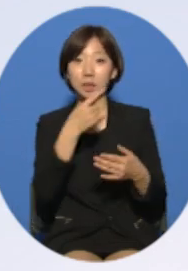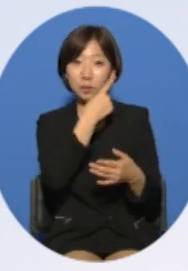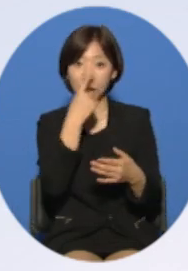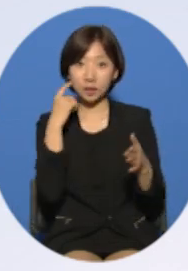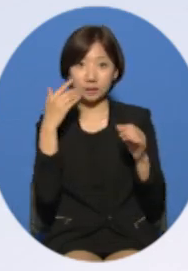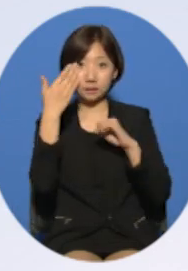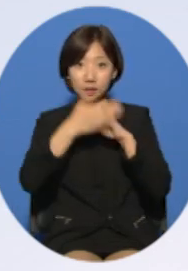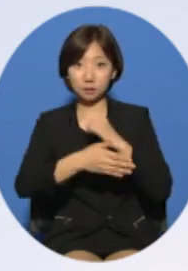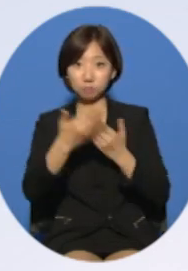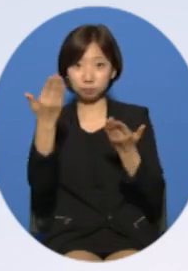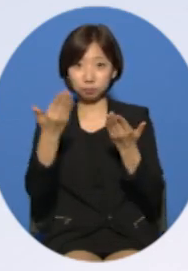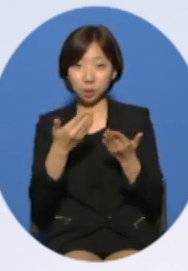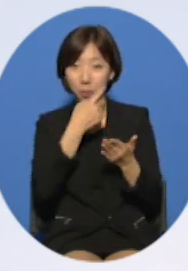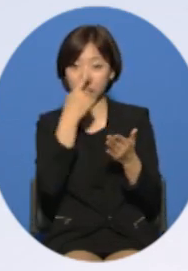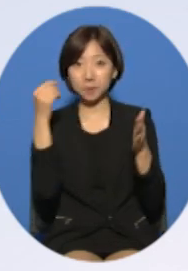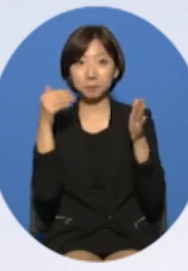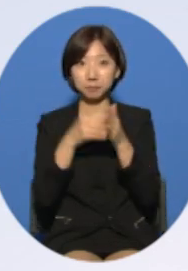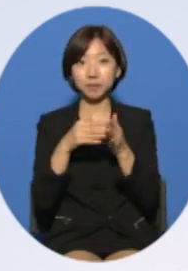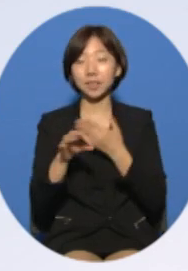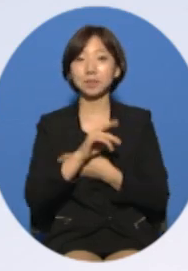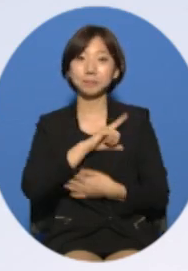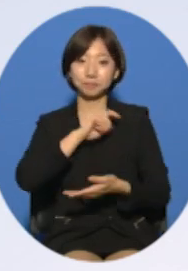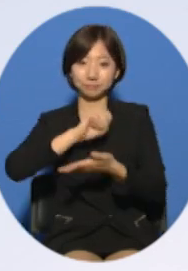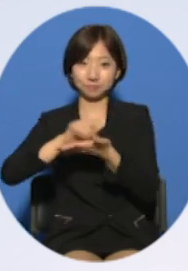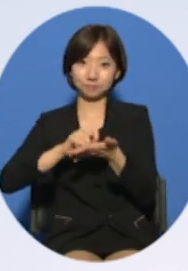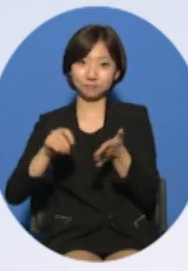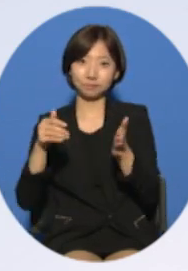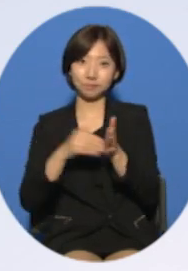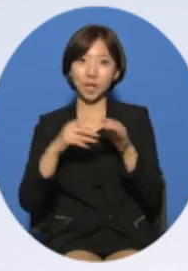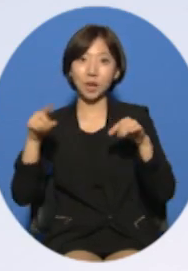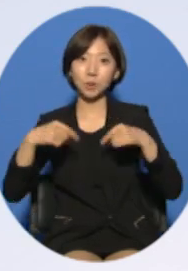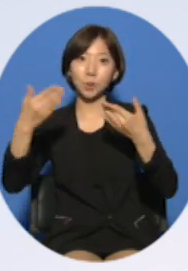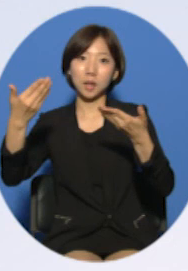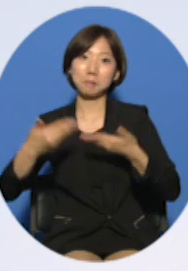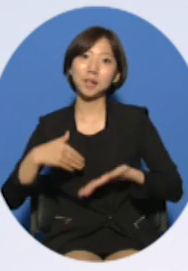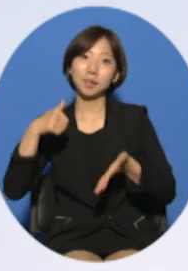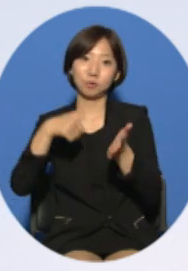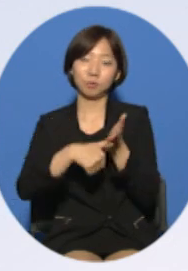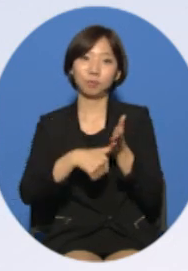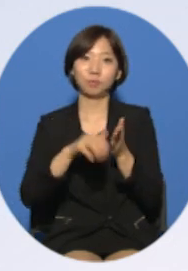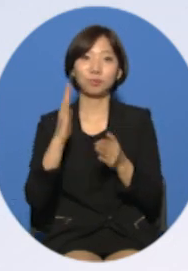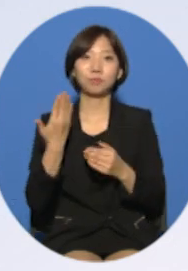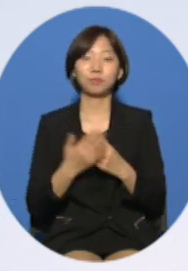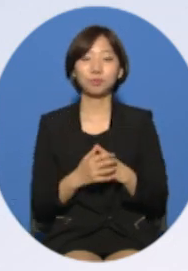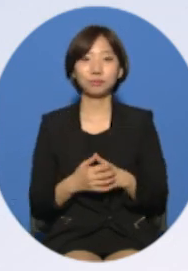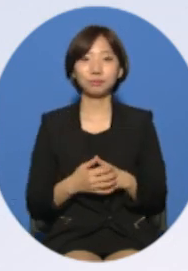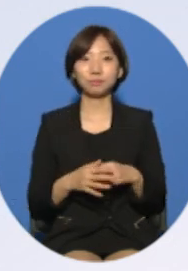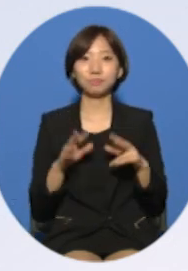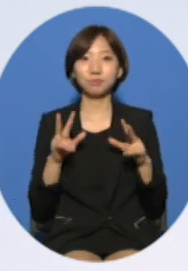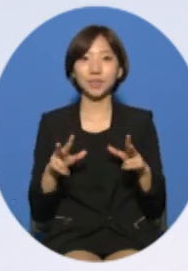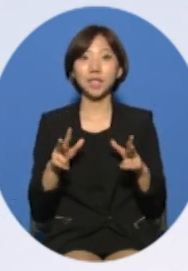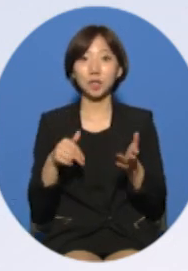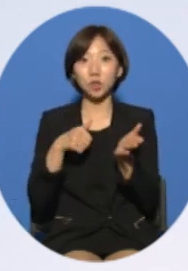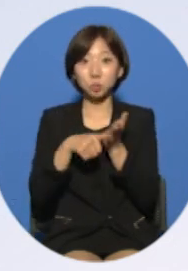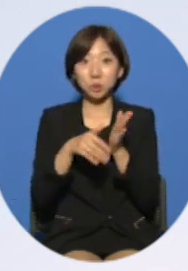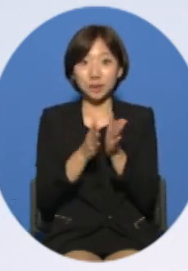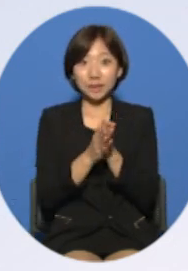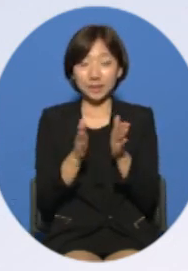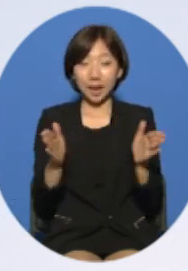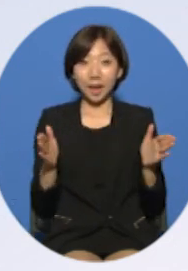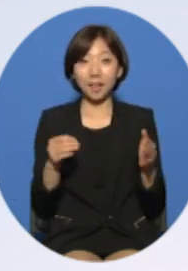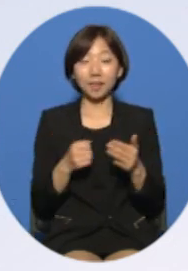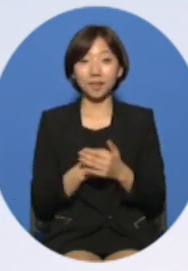예, 투표 관리관한테 투표용지를 받고 투표하시면 됩니다. 네. 네, 네. 막 투표가 시작돼서 지금